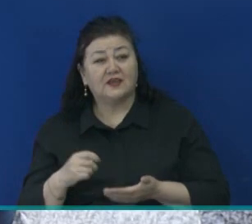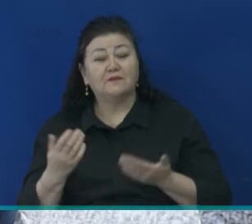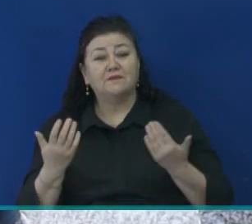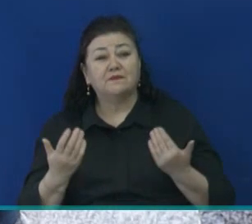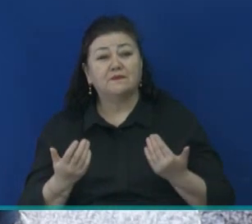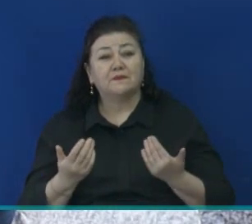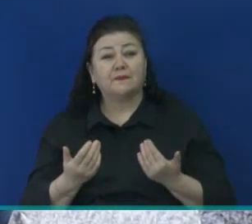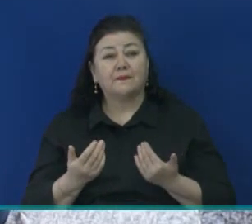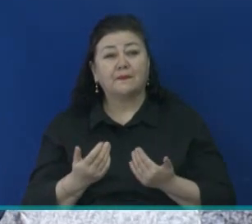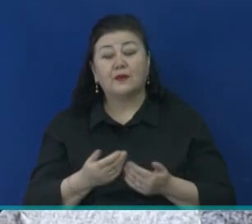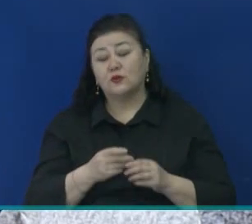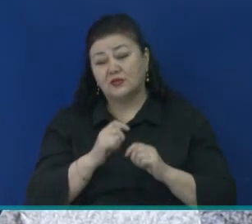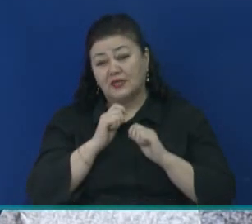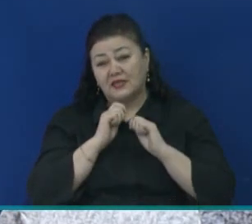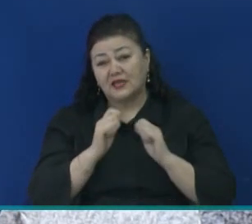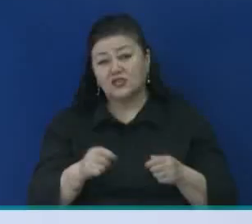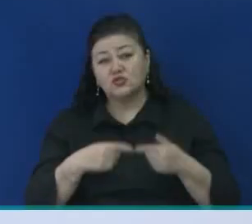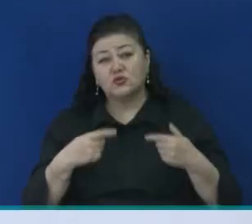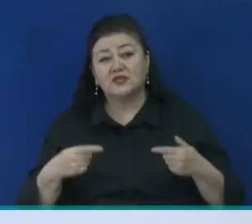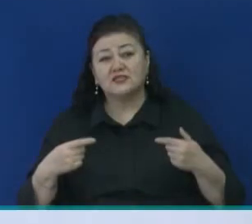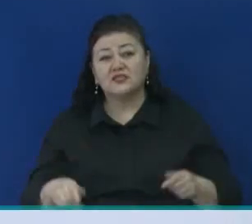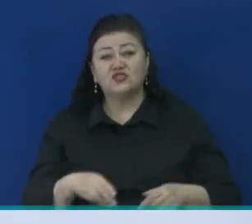алты орденмен марапатталған.